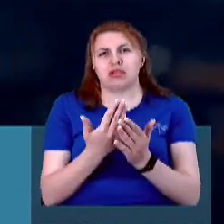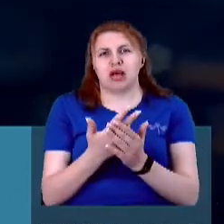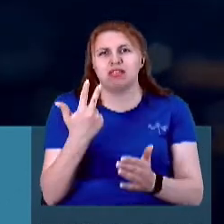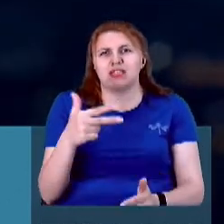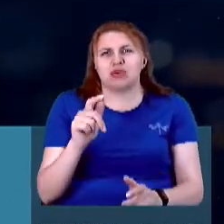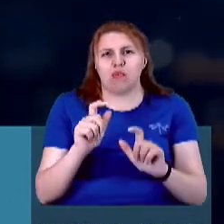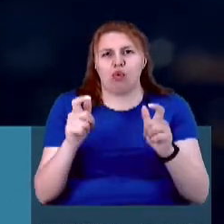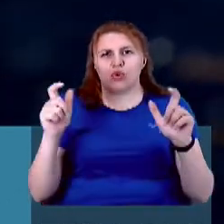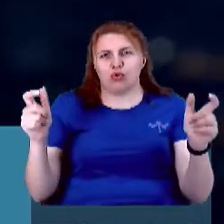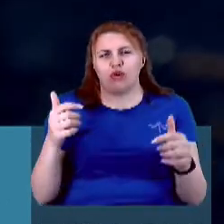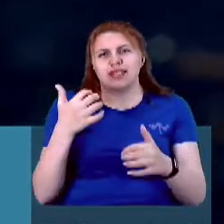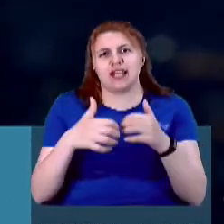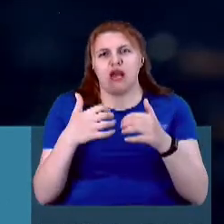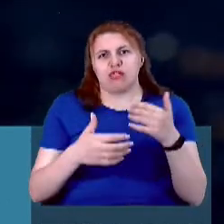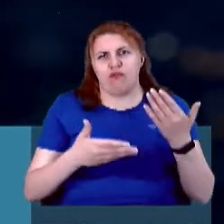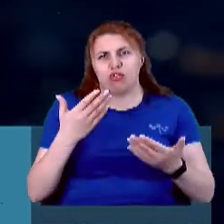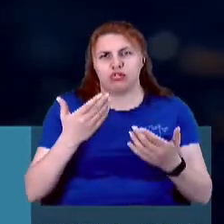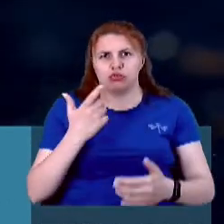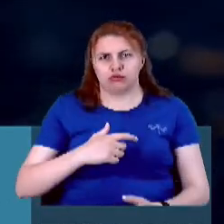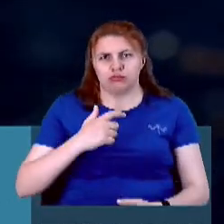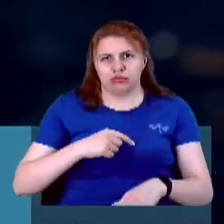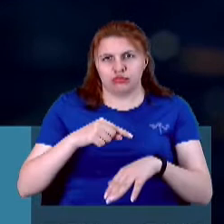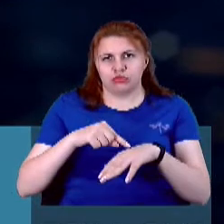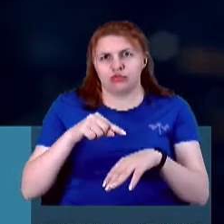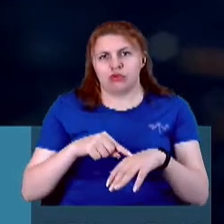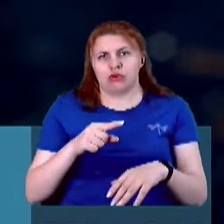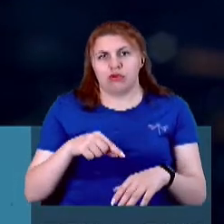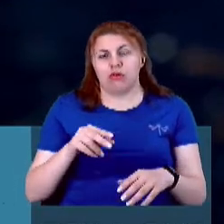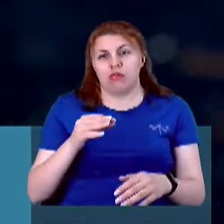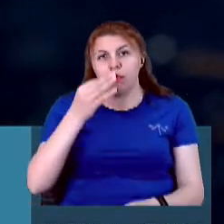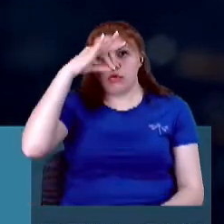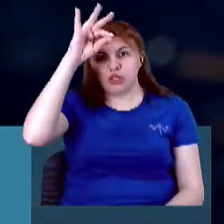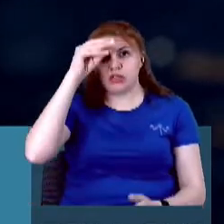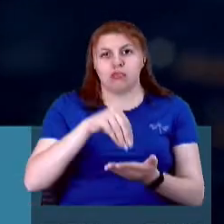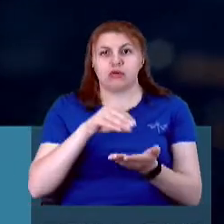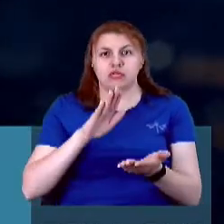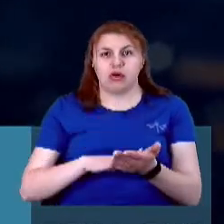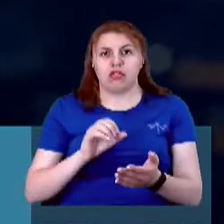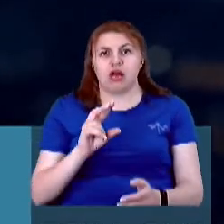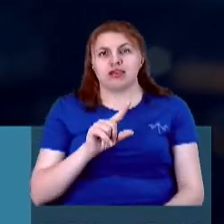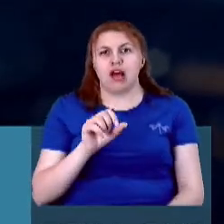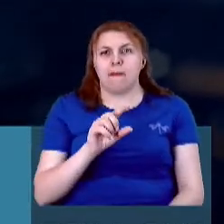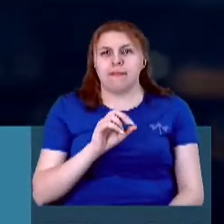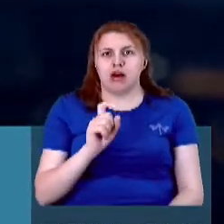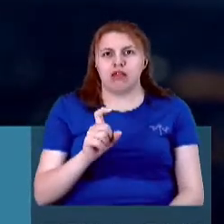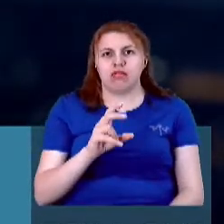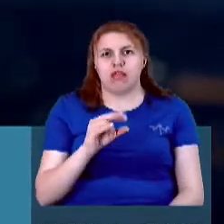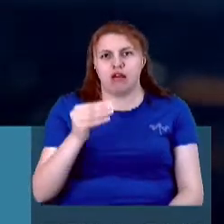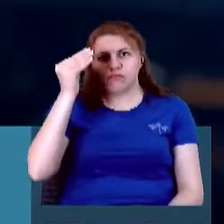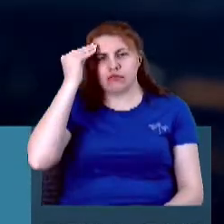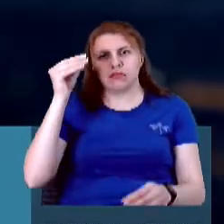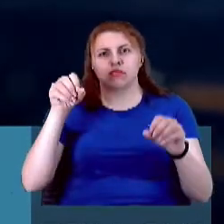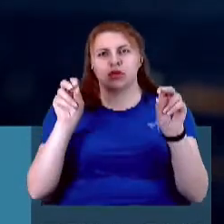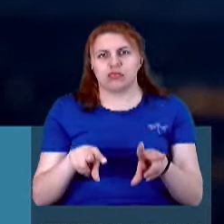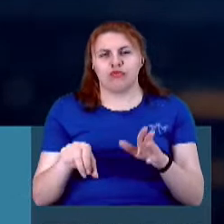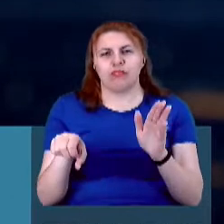середньої важкості. Поліція попередньо кваліфікувала подію як замах на умисне вбивство, однак громадські активісти Донецької області вимагають, аби